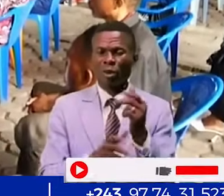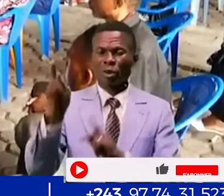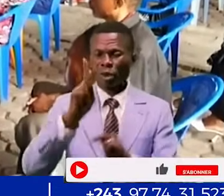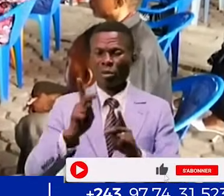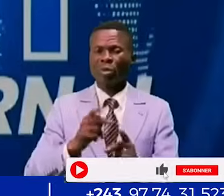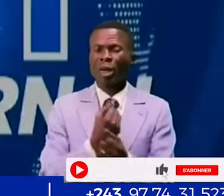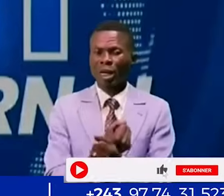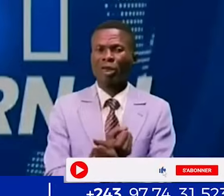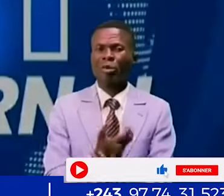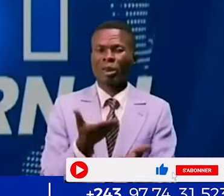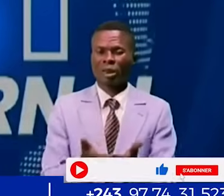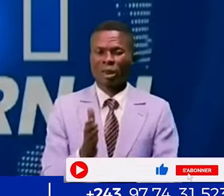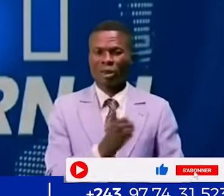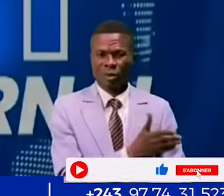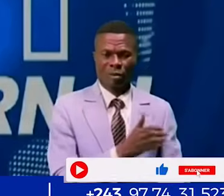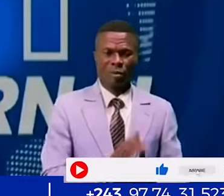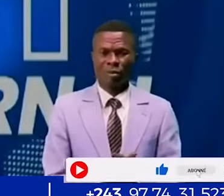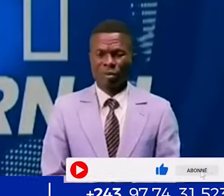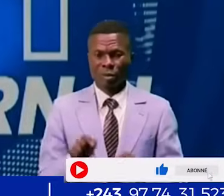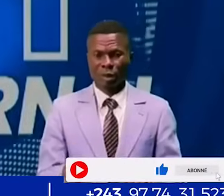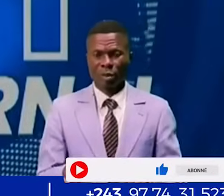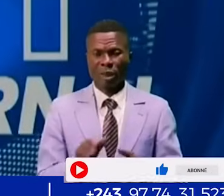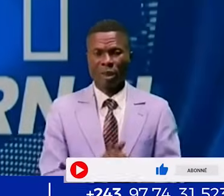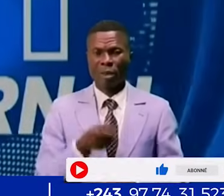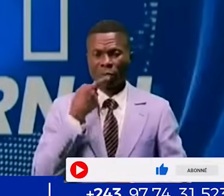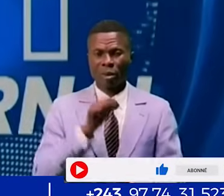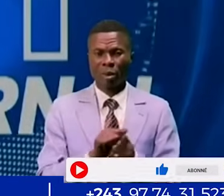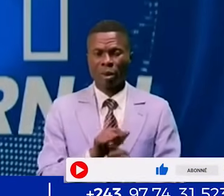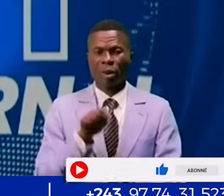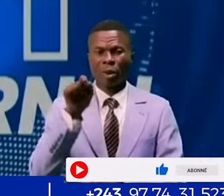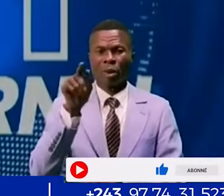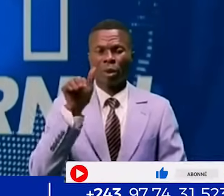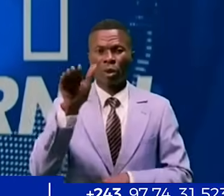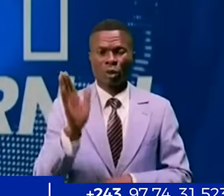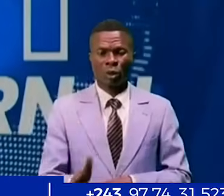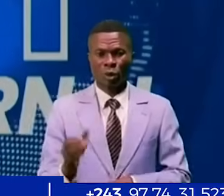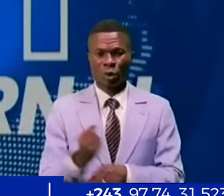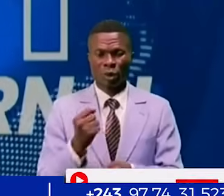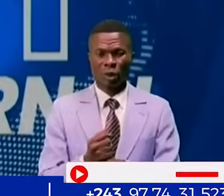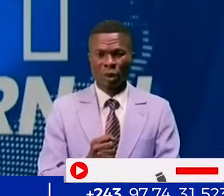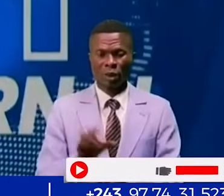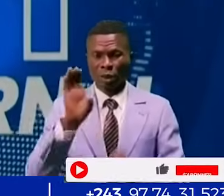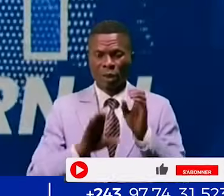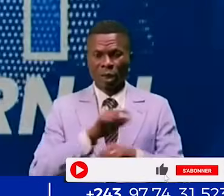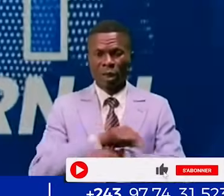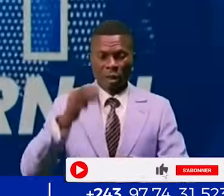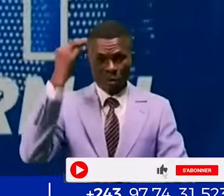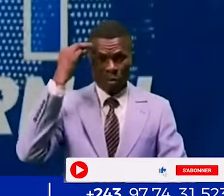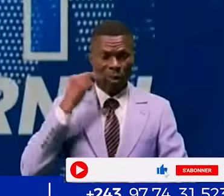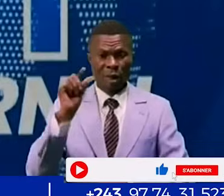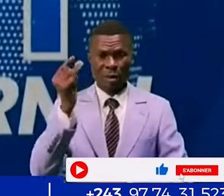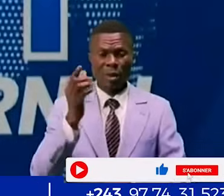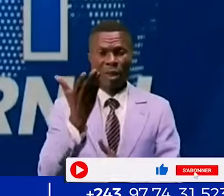population. Et on change de registre. Le directeur des services géologiques du ministère des Mines